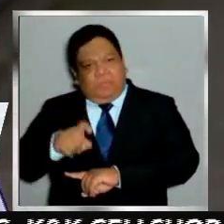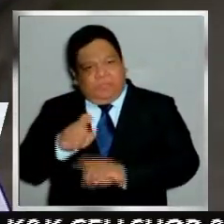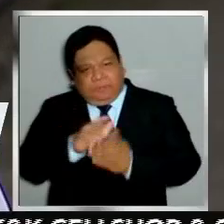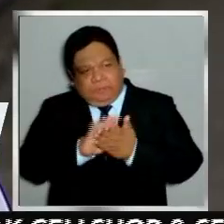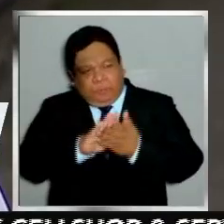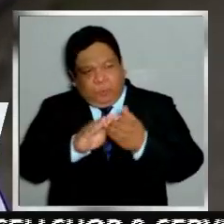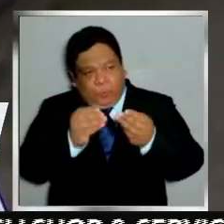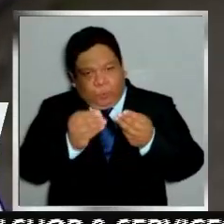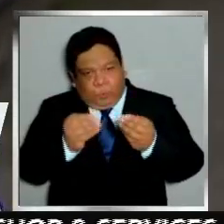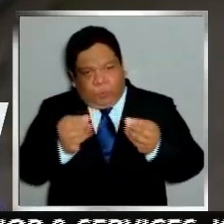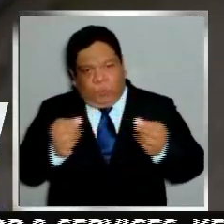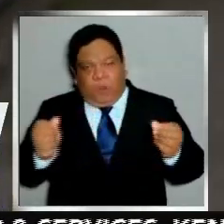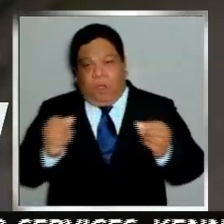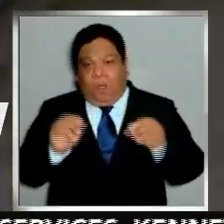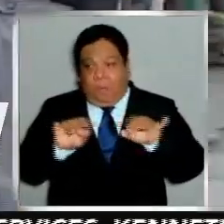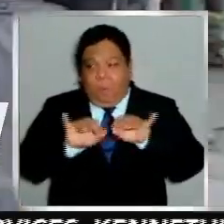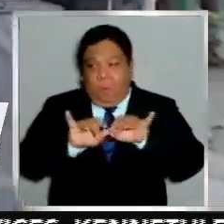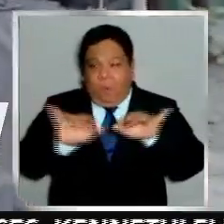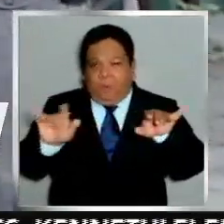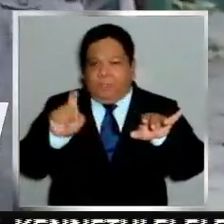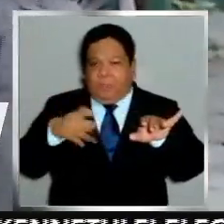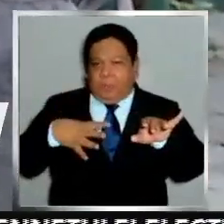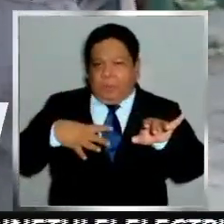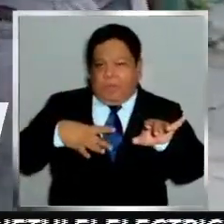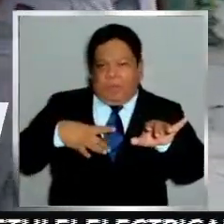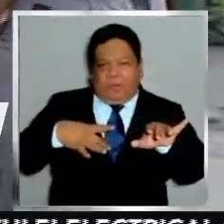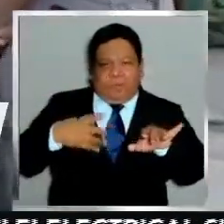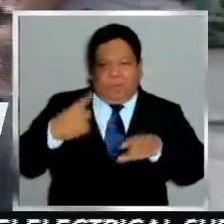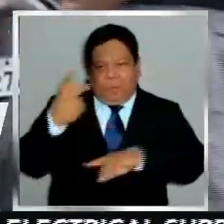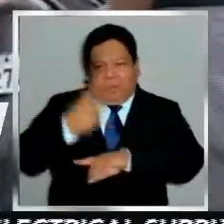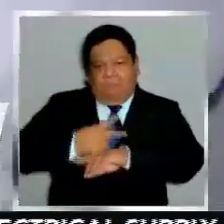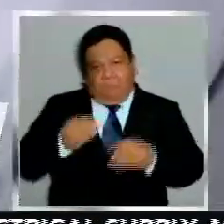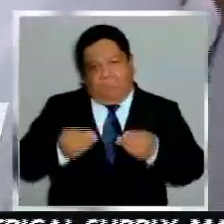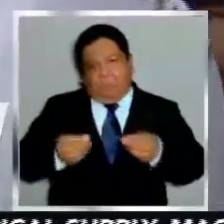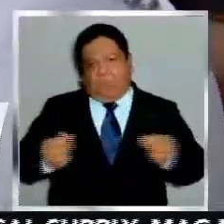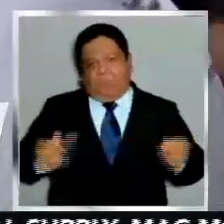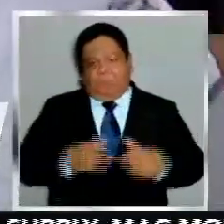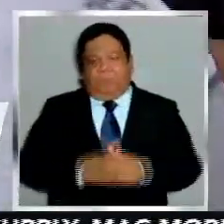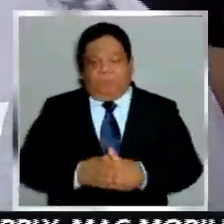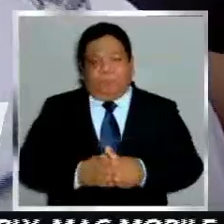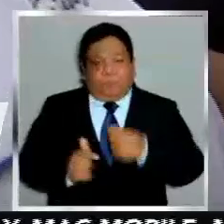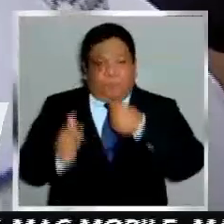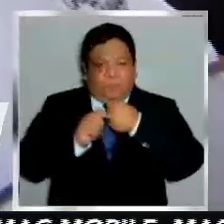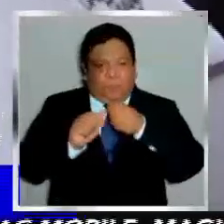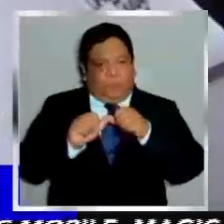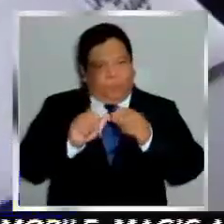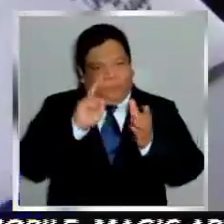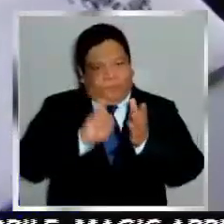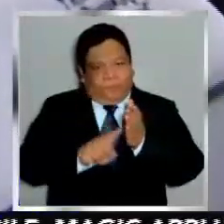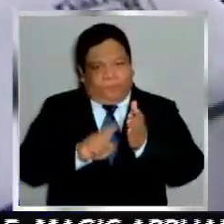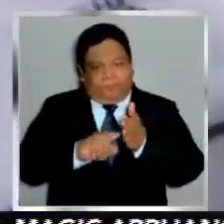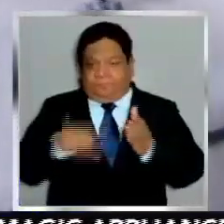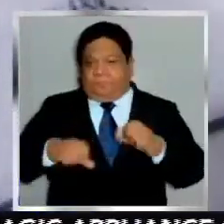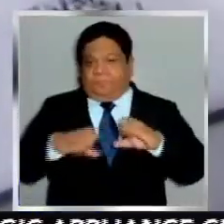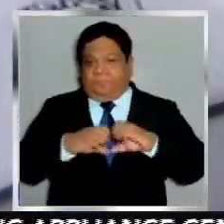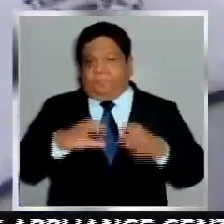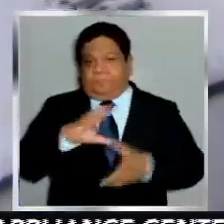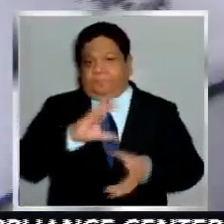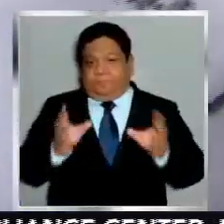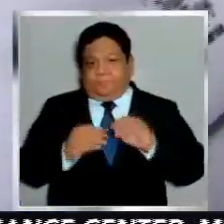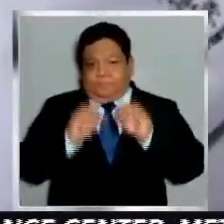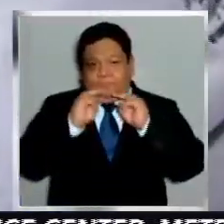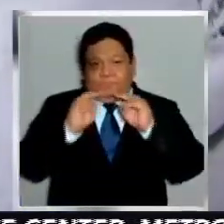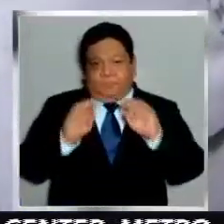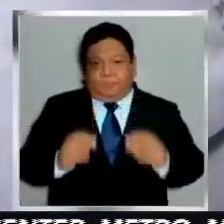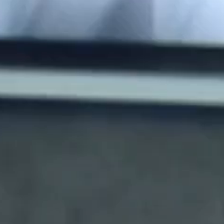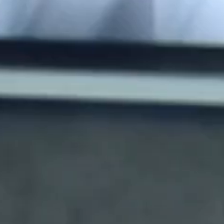mawala yung chemical. Patuloy ang investigasyon ng mga otoridad. Para sa GMA Integrated News, Emil Sumangil na katutok,